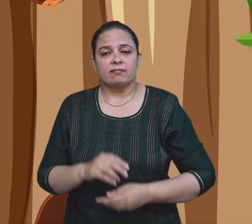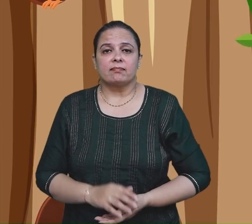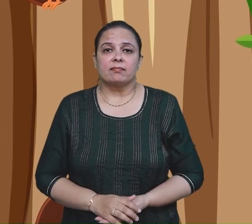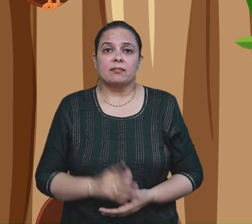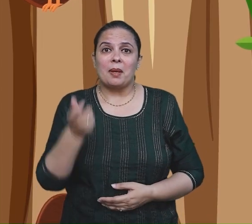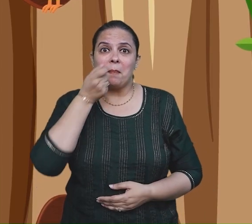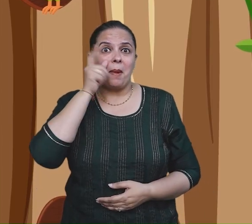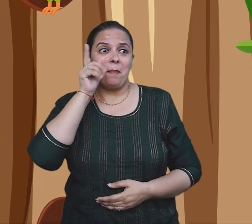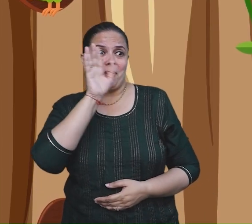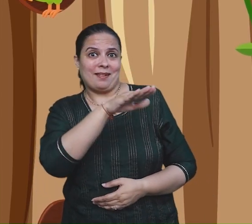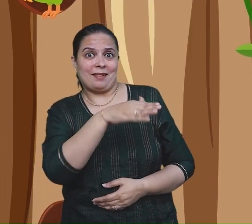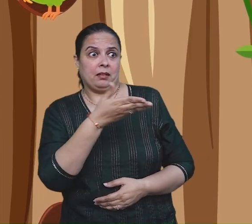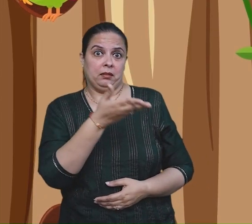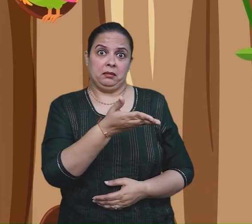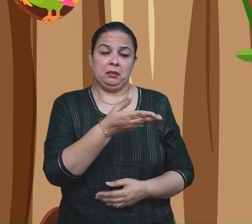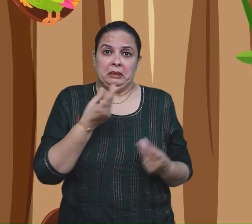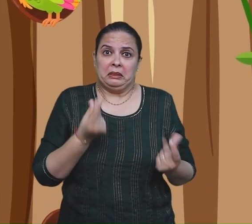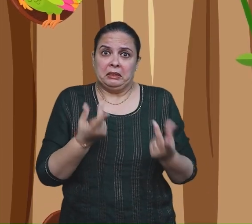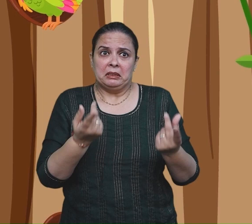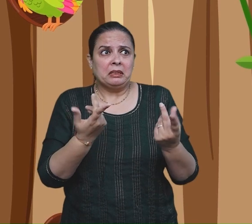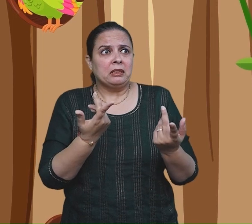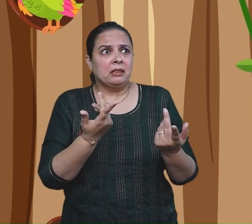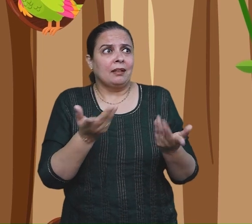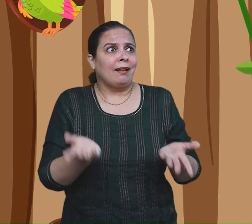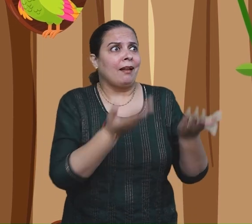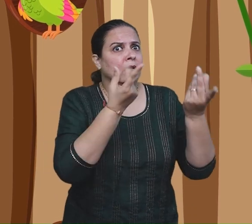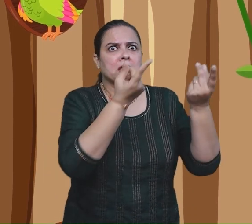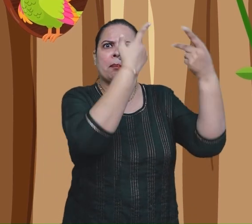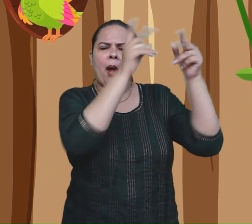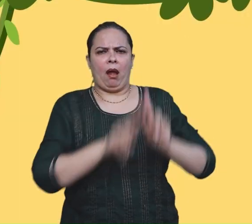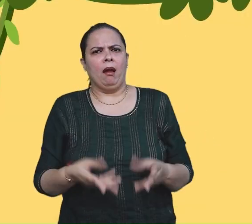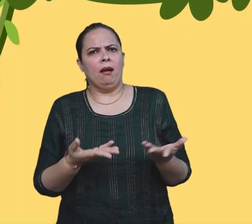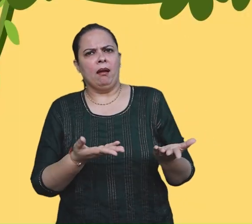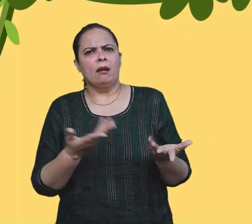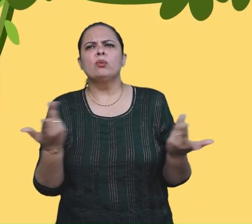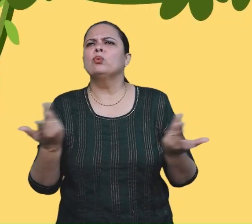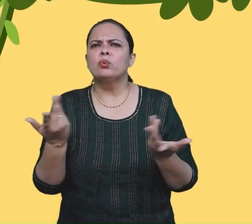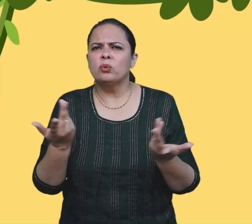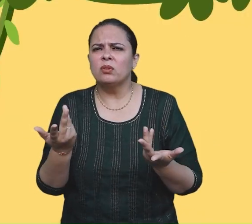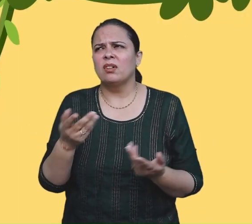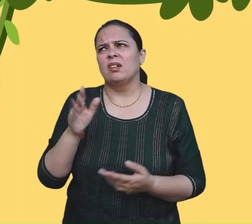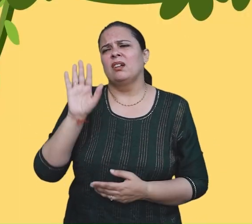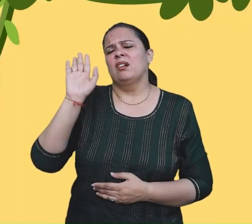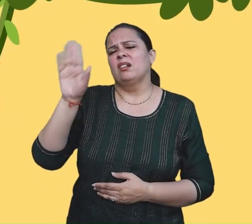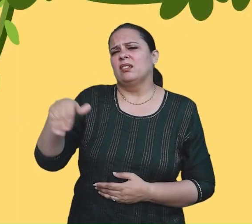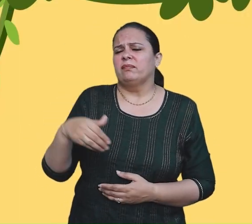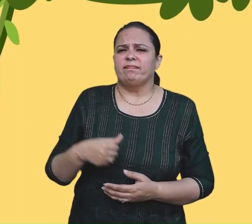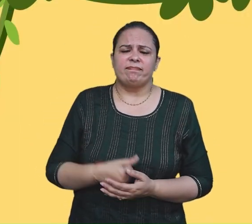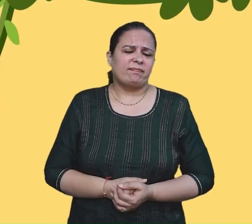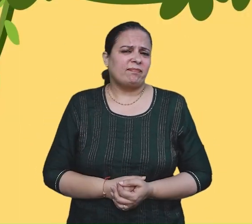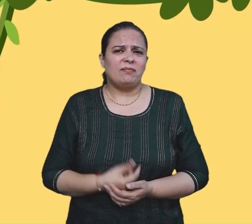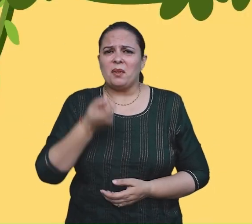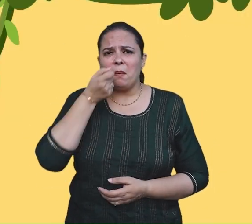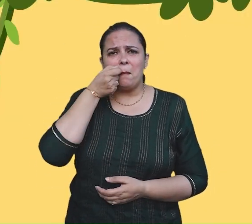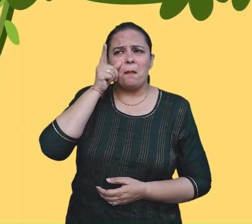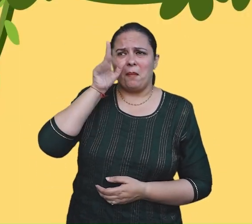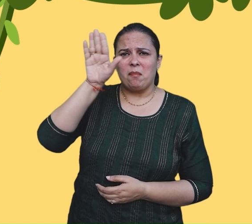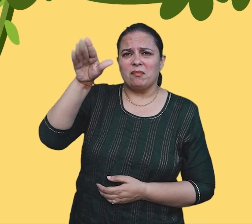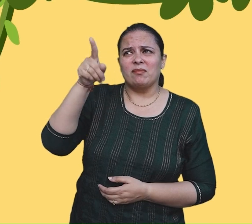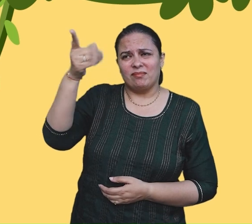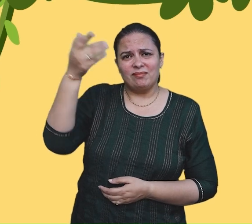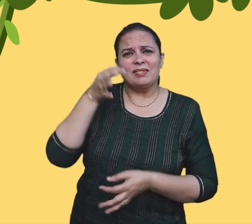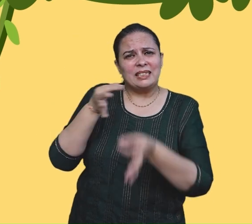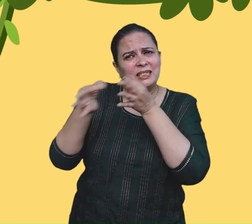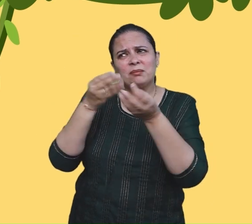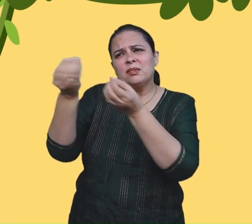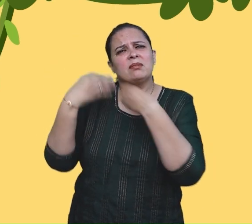तो तुम तो बड़ी जल्दी आ गए, क्या हुआ? ओहो पापा आपने मुझे रास्ता ठीक